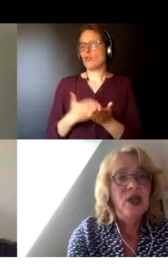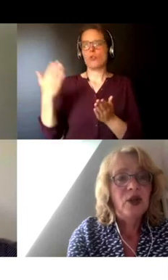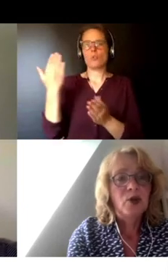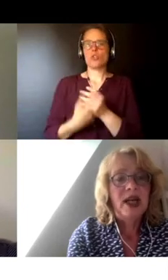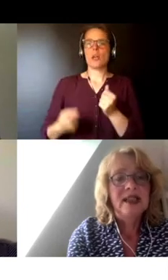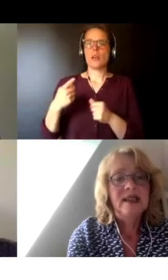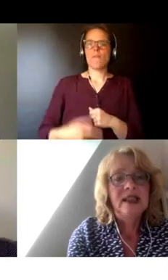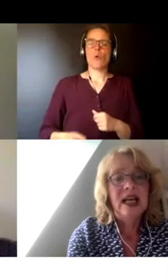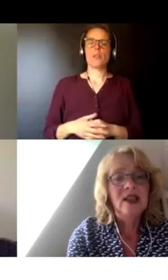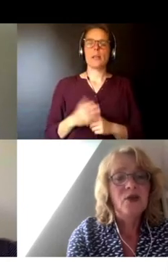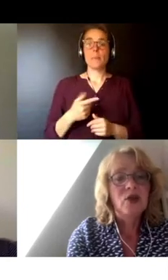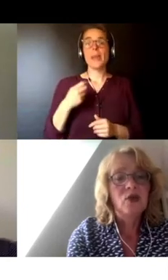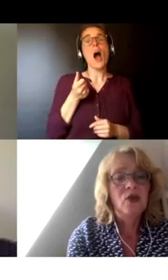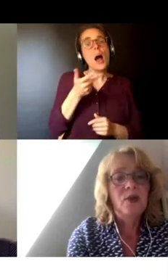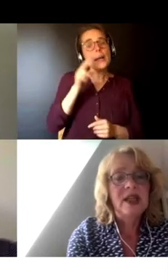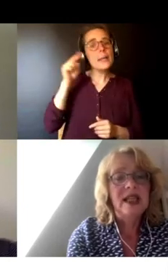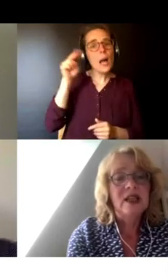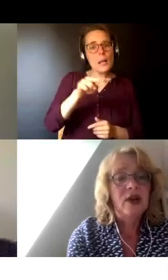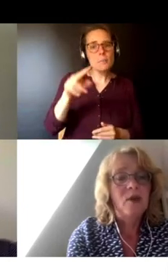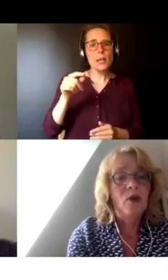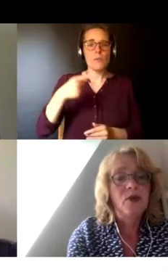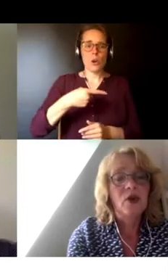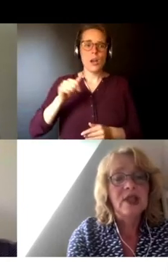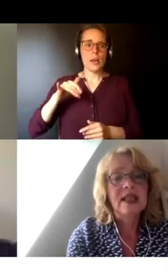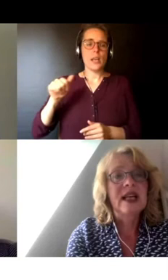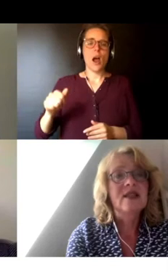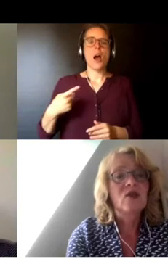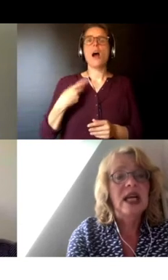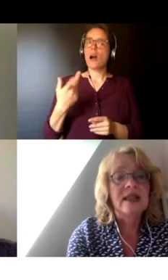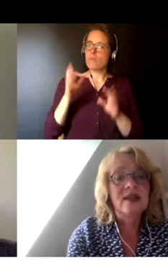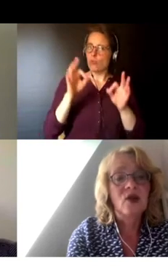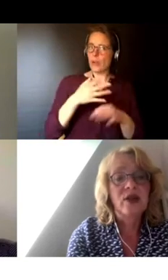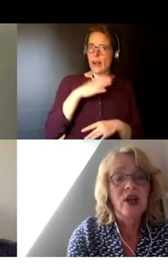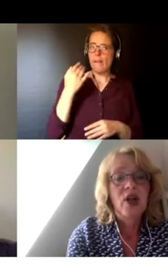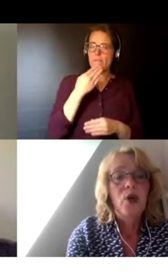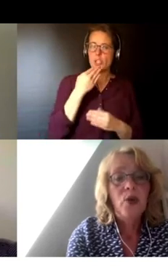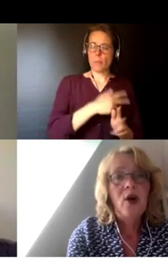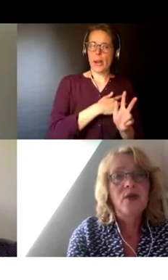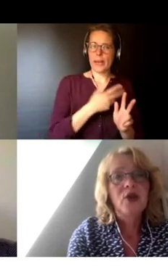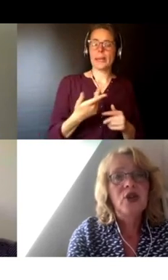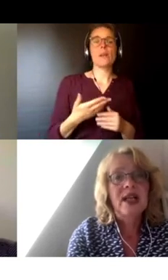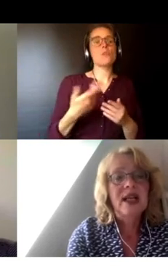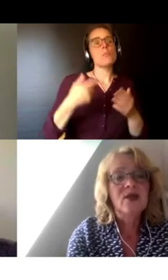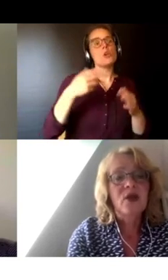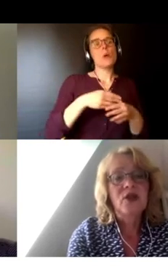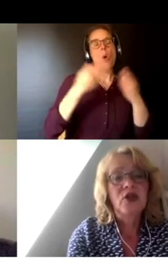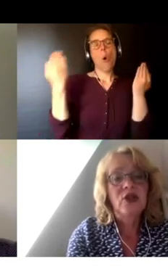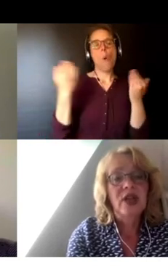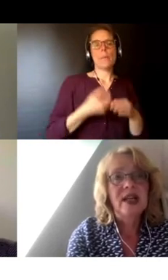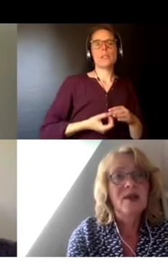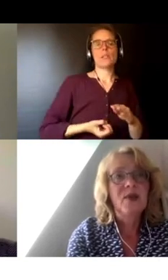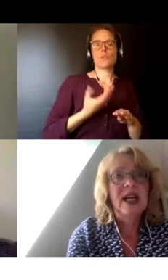sind vielversprechend. Die Dateninfrastruktur basiert auf einem Open-Source-Ansatz und Daten sollen über offene Standards und